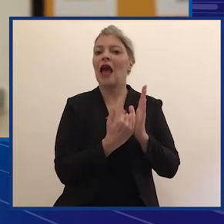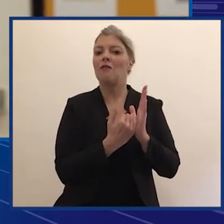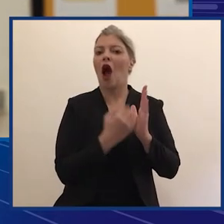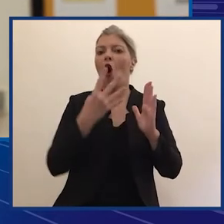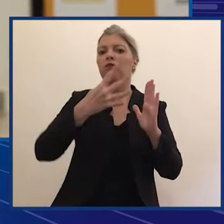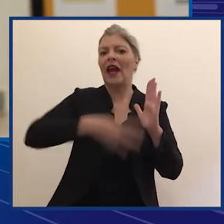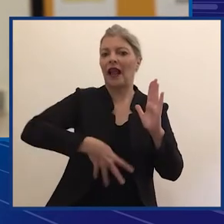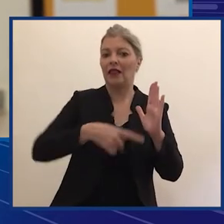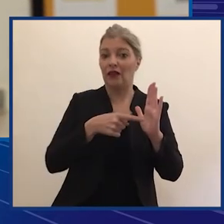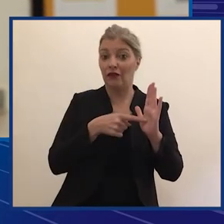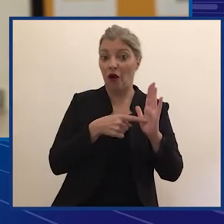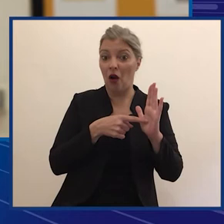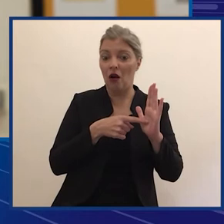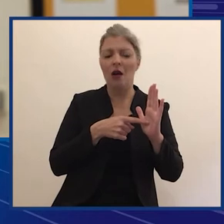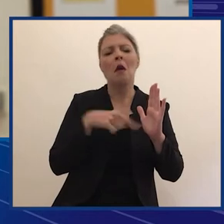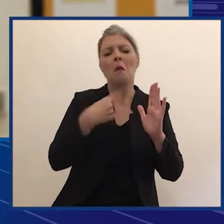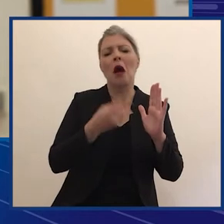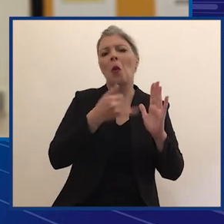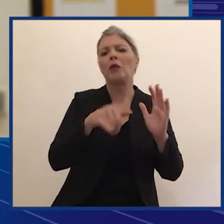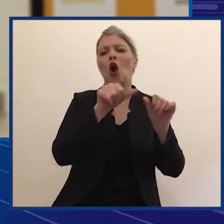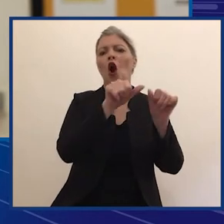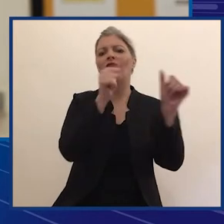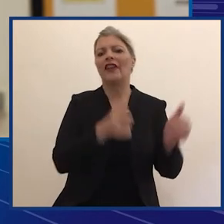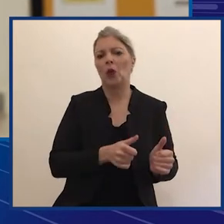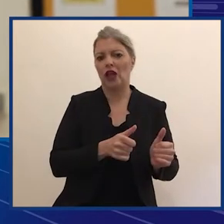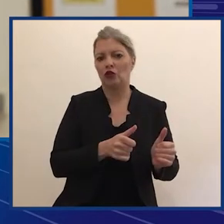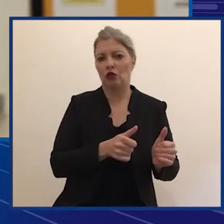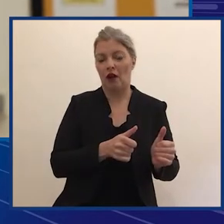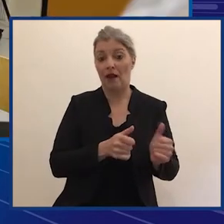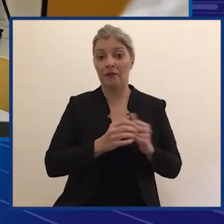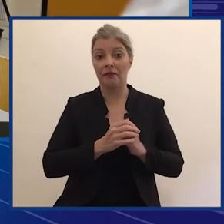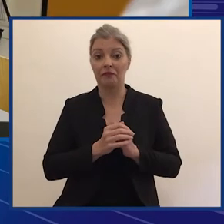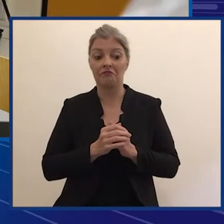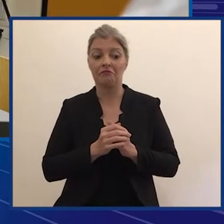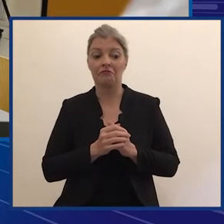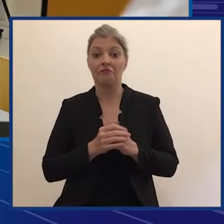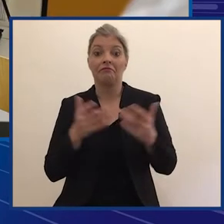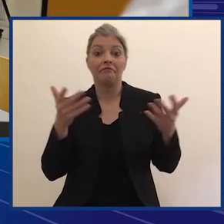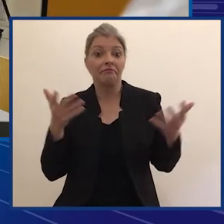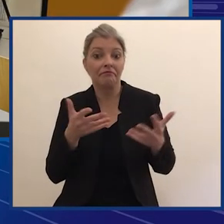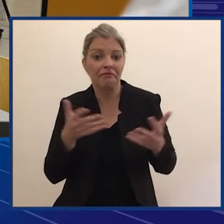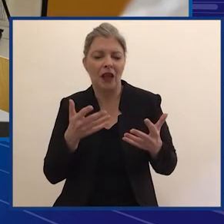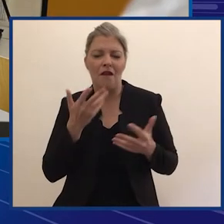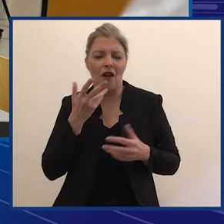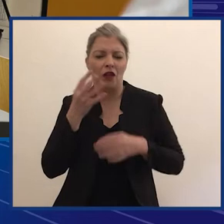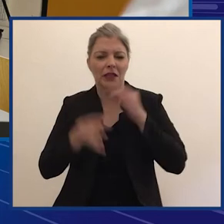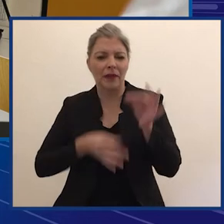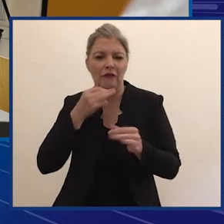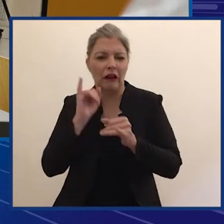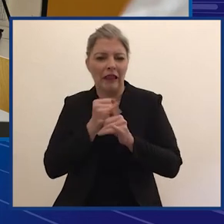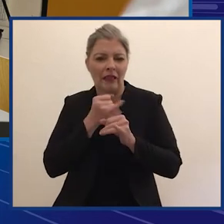di conseguenza alla fine configurare questo router per svolgere il suo lavoro. Di cosa si tratta? Vi spiego più in